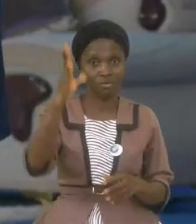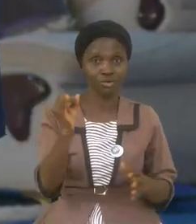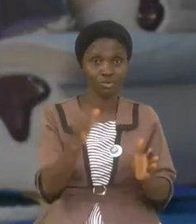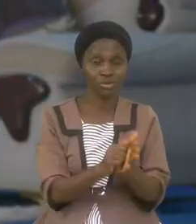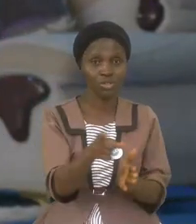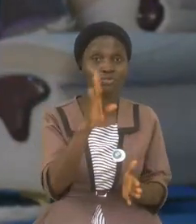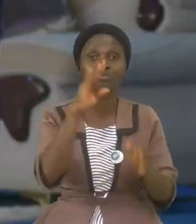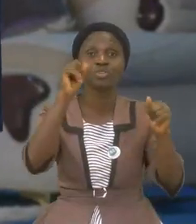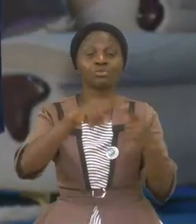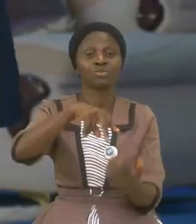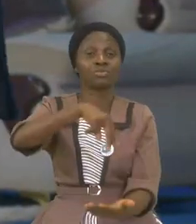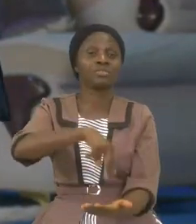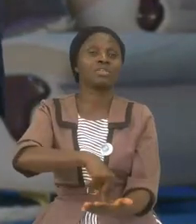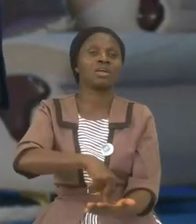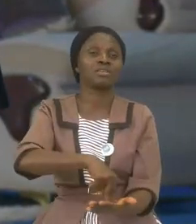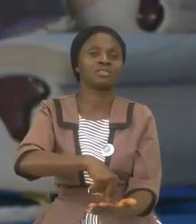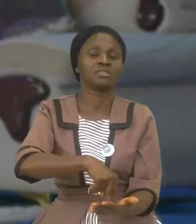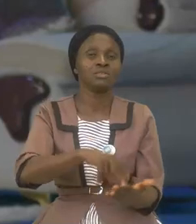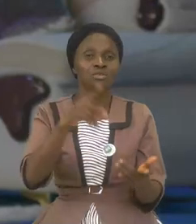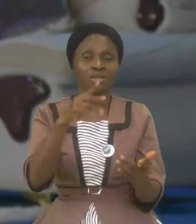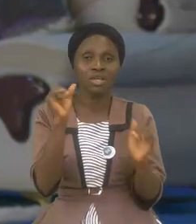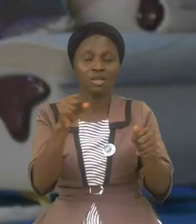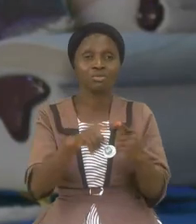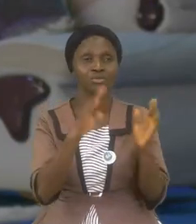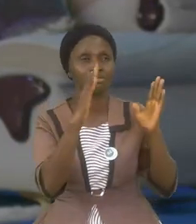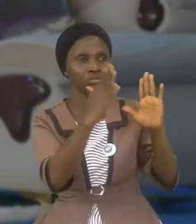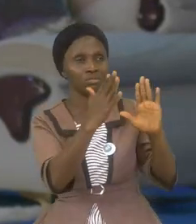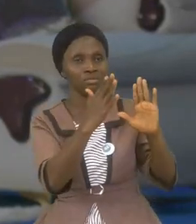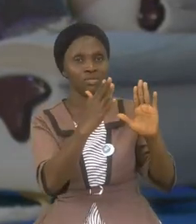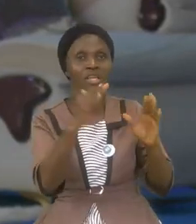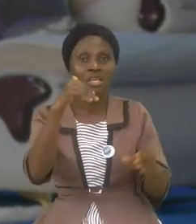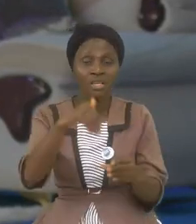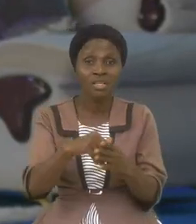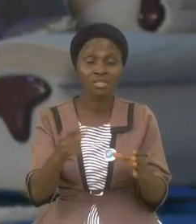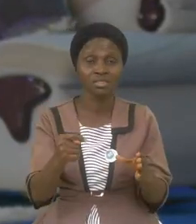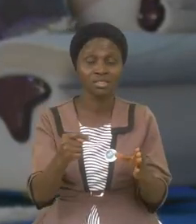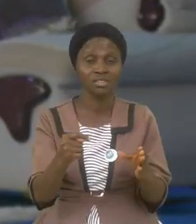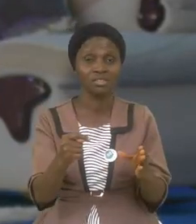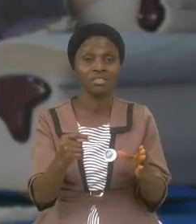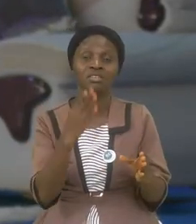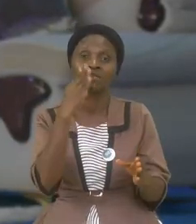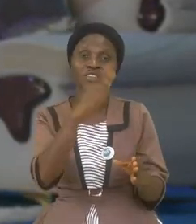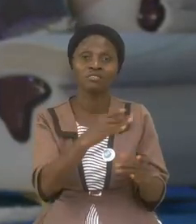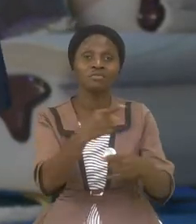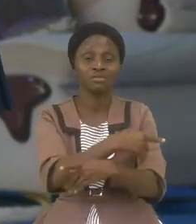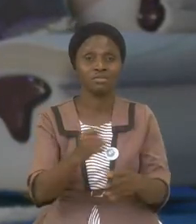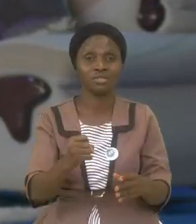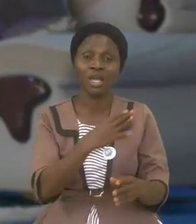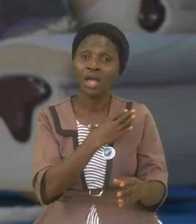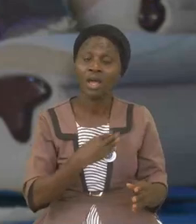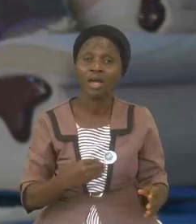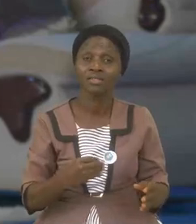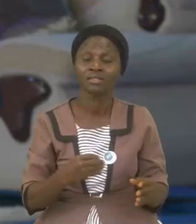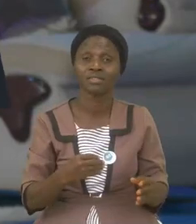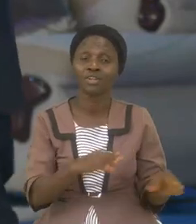Dieu afin de pouvoir résister. Afin de pouvoir résister dans